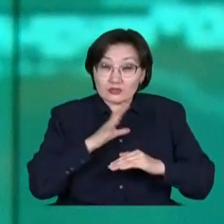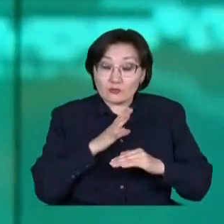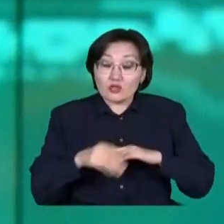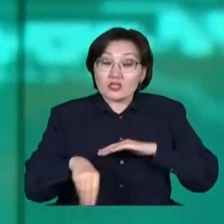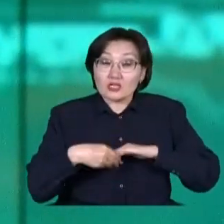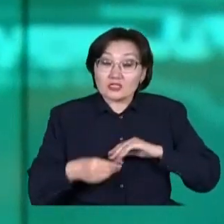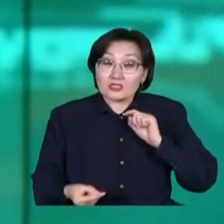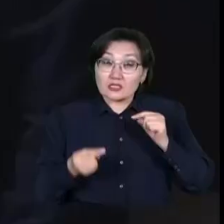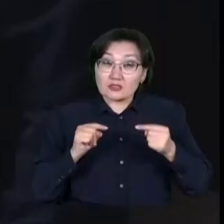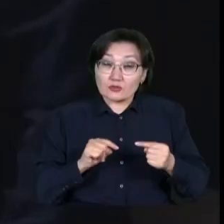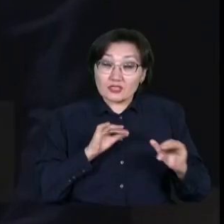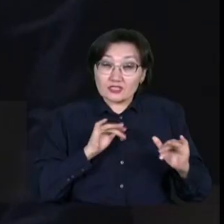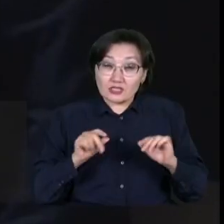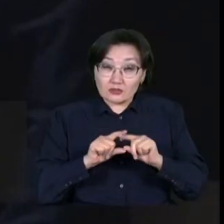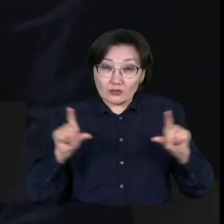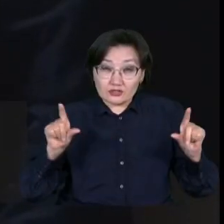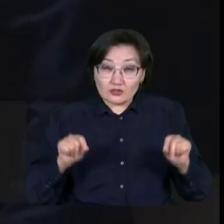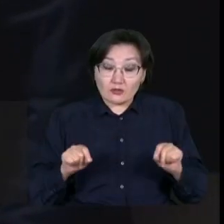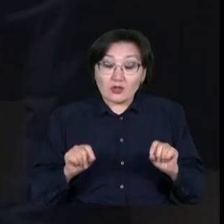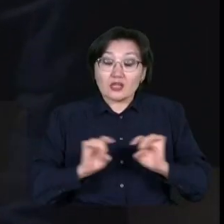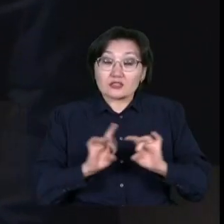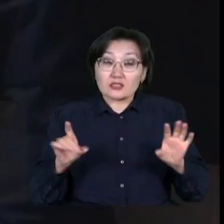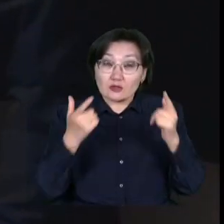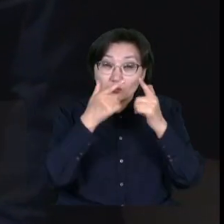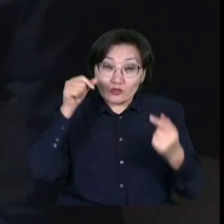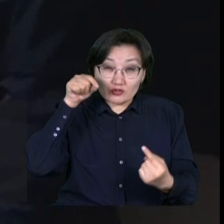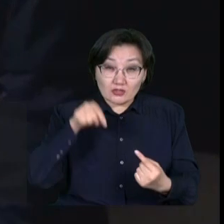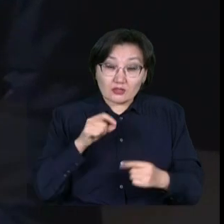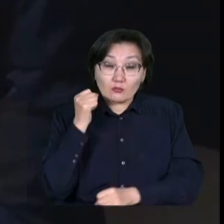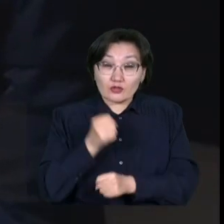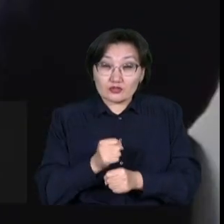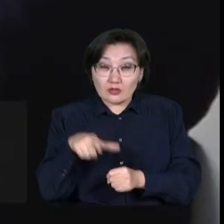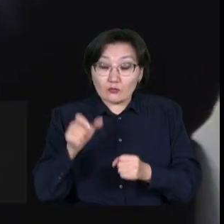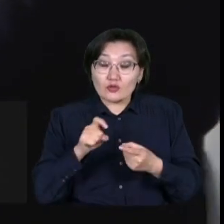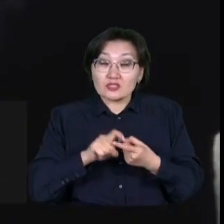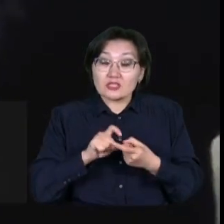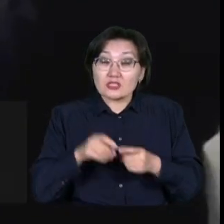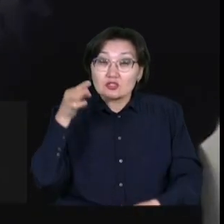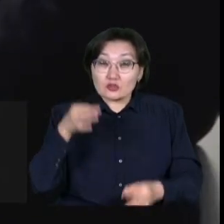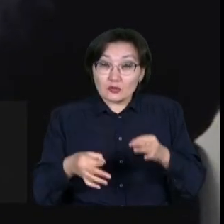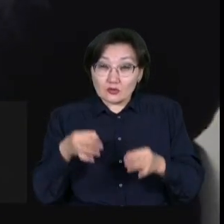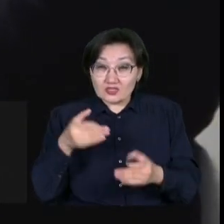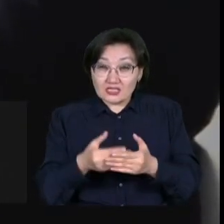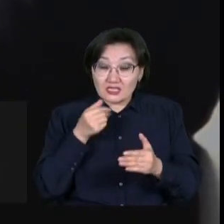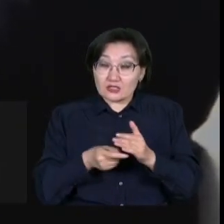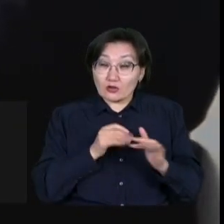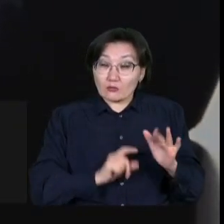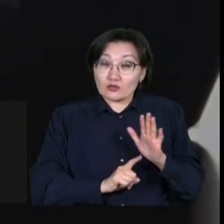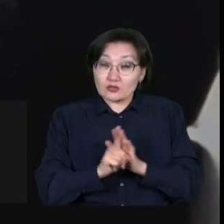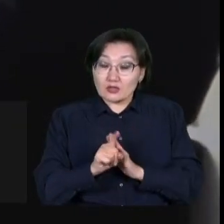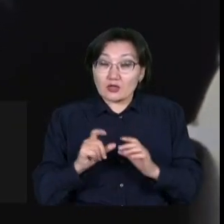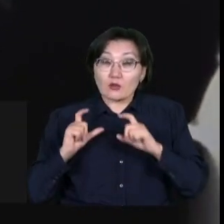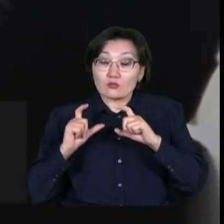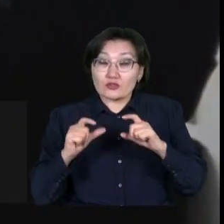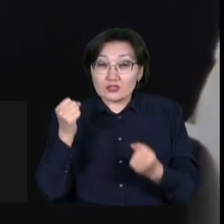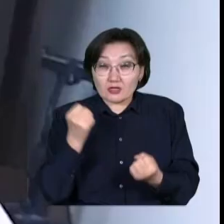Сыбайлас жемқорлыққа қарсы іс-қимыл агенттігінің таратқан ақпарына сай, жұмысшыларға қатысты сотқа дейінгі тергеу жүріп жатыр. Олар жүк